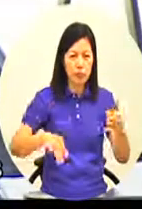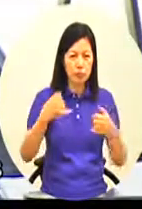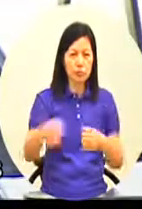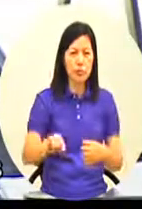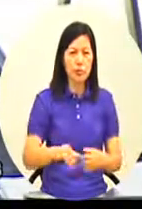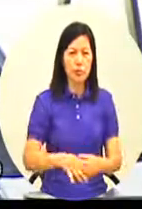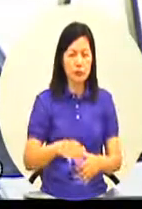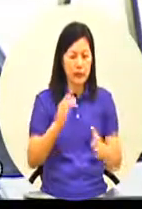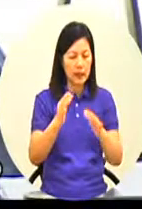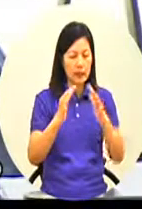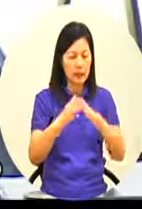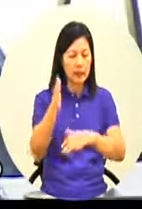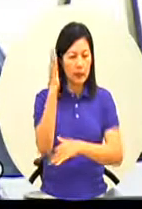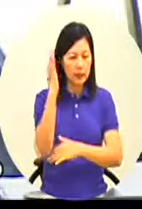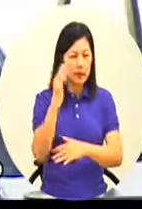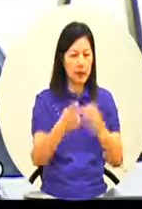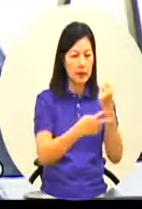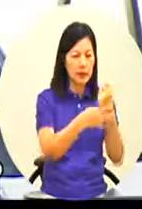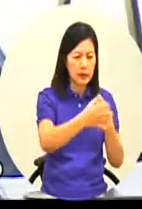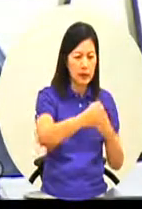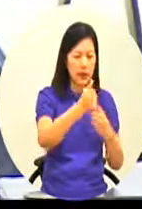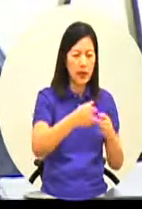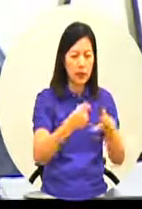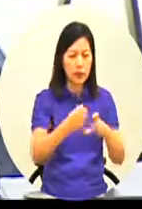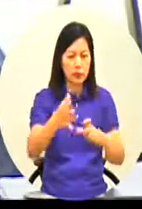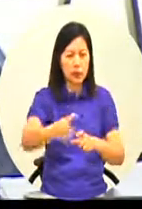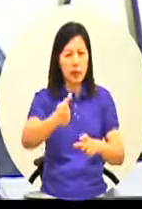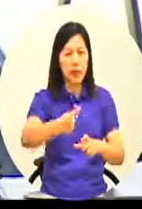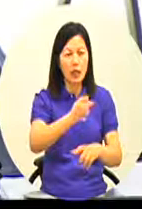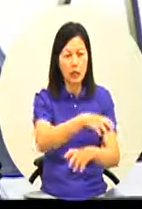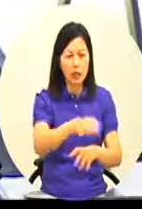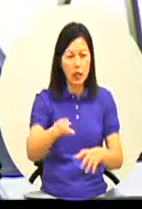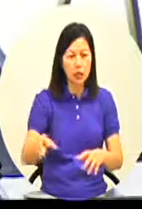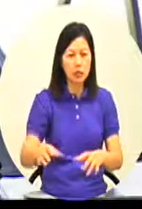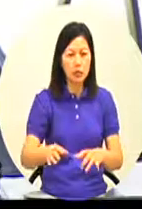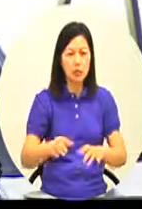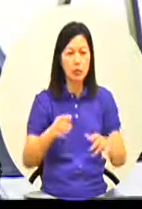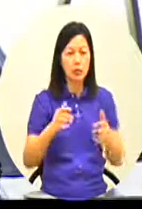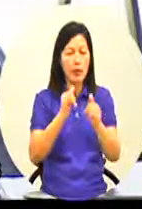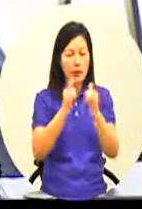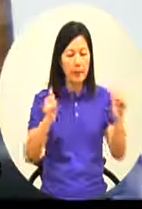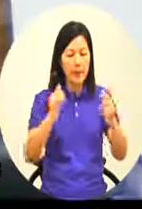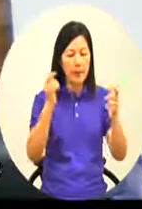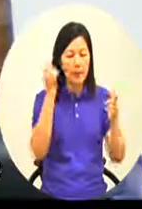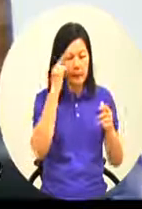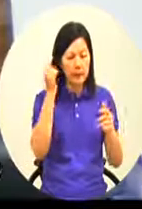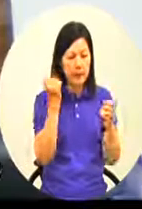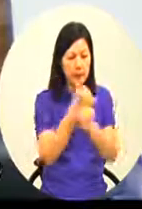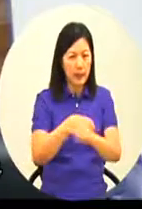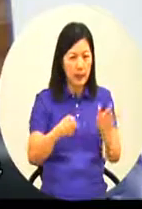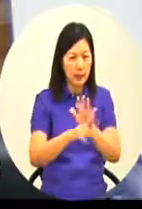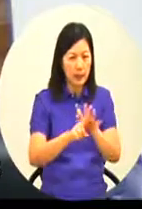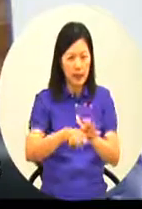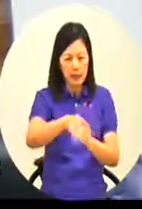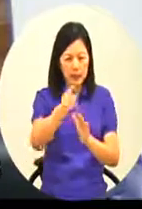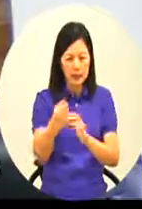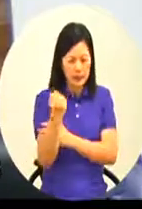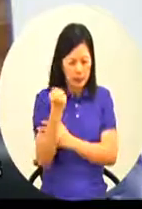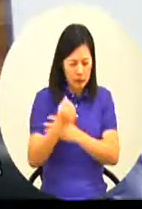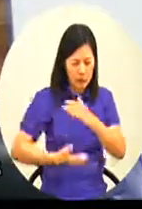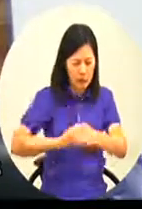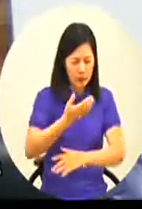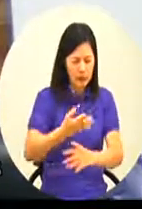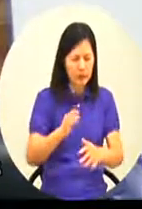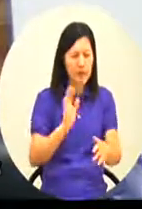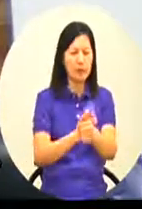至我们地方的里长、我们区长，还有我们一些民意代表呢，大家都卯足全力在救灾。所